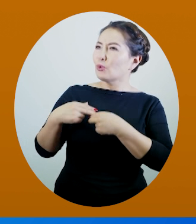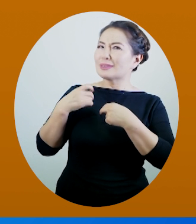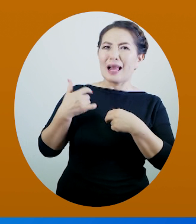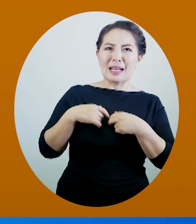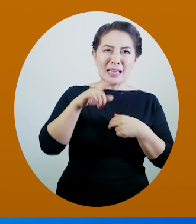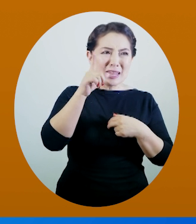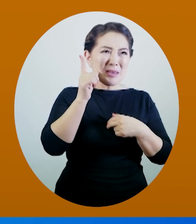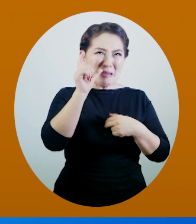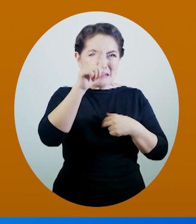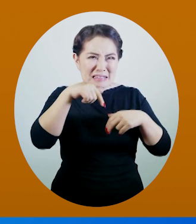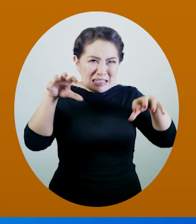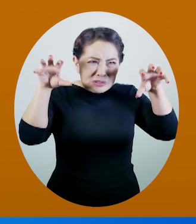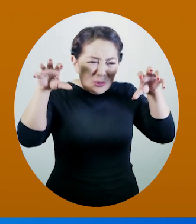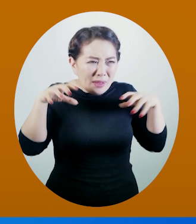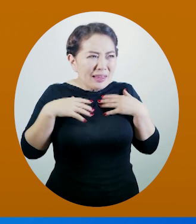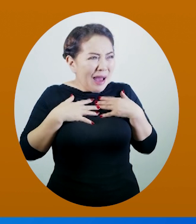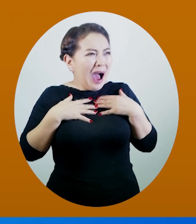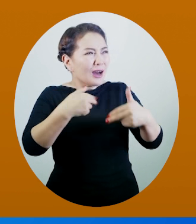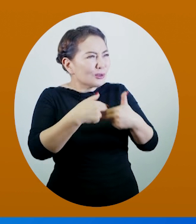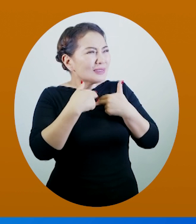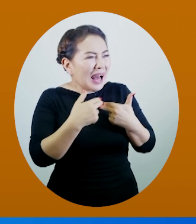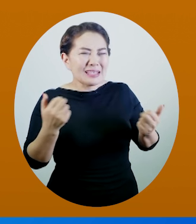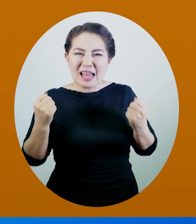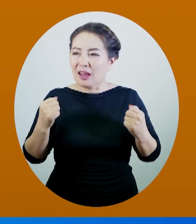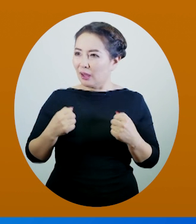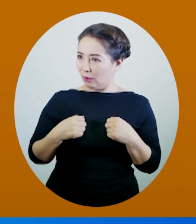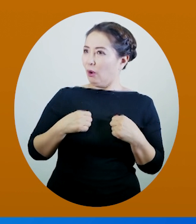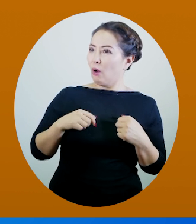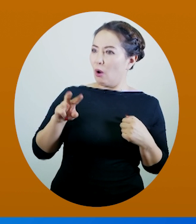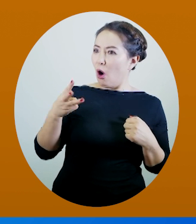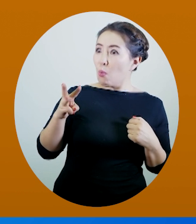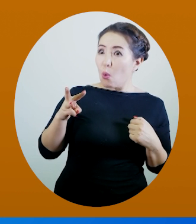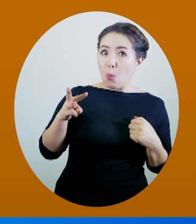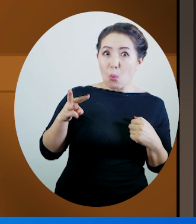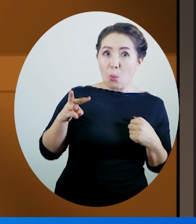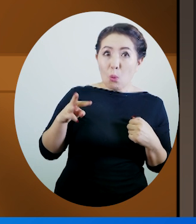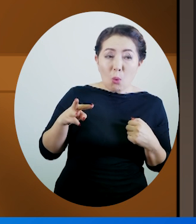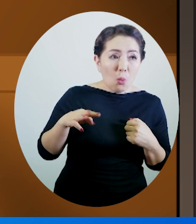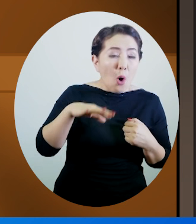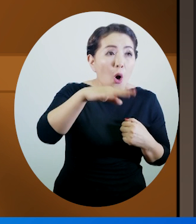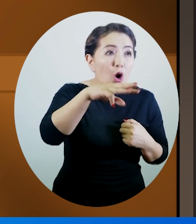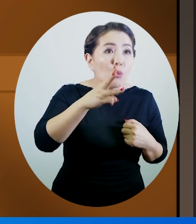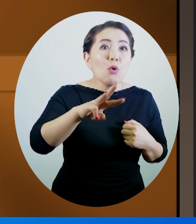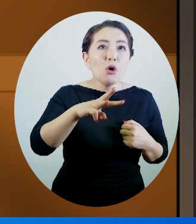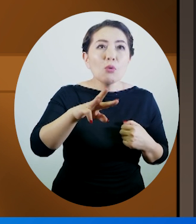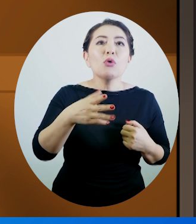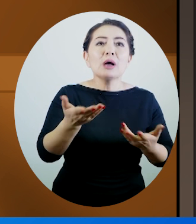Туслаарай! Энэ шулам юм байна. Манайхаа туслаарай! Хүй. Энэ мөнхүү дээ.